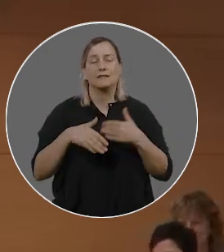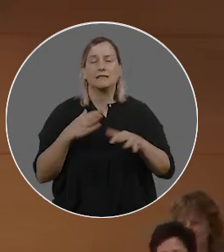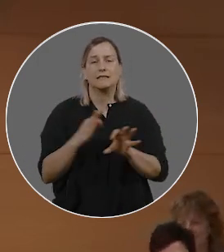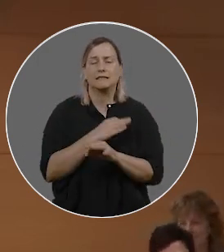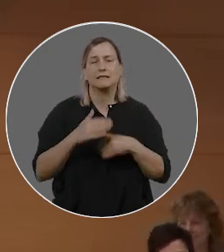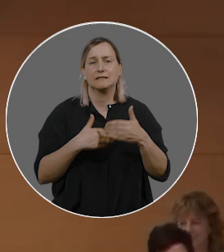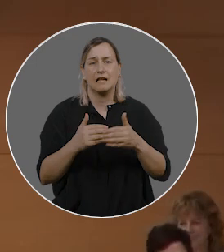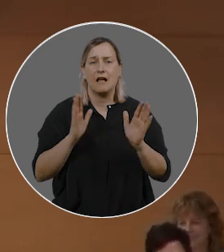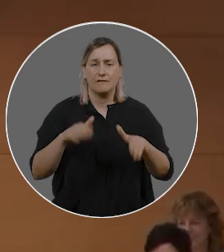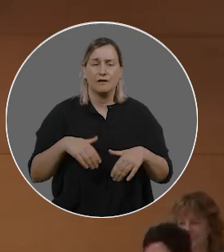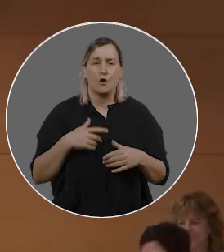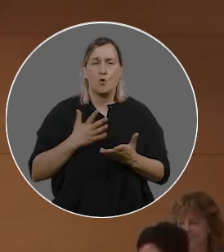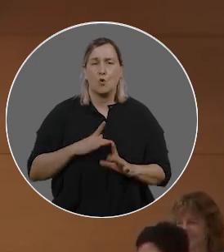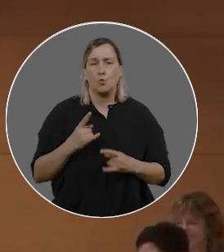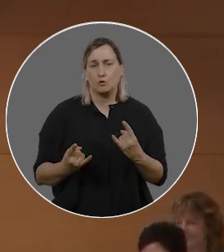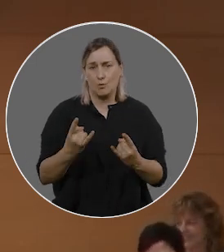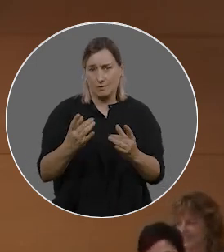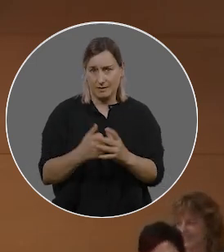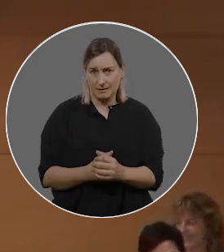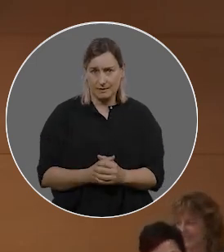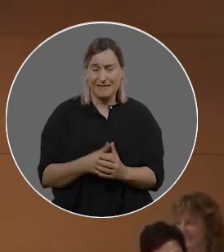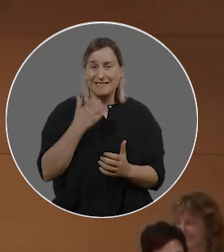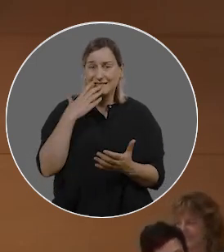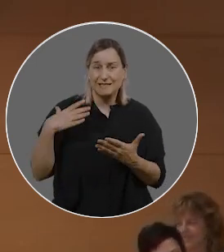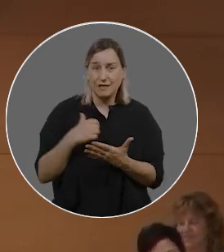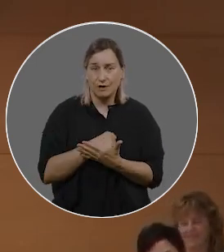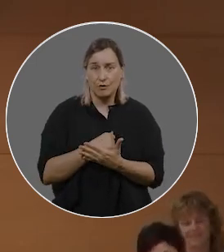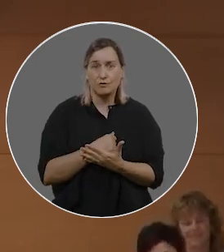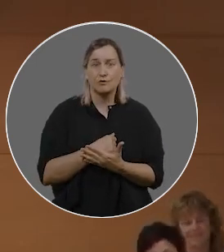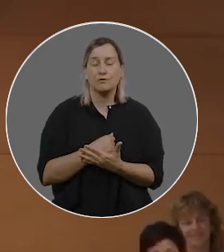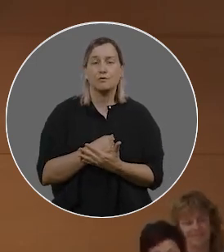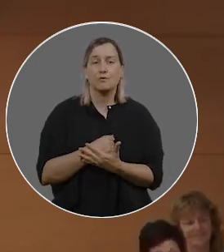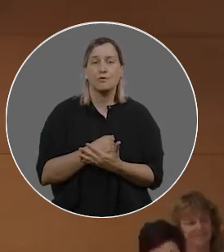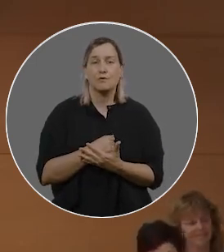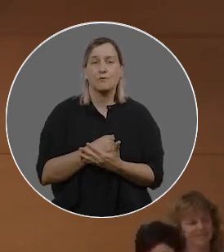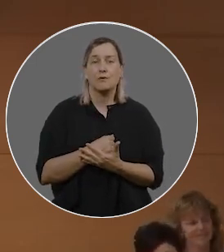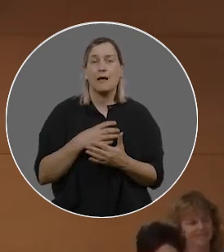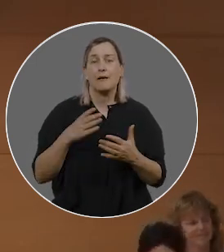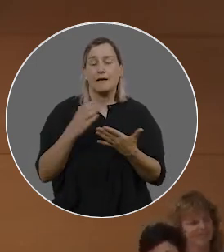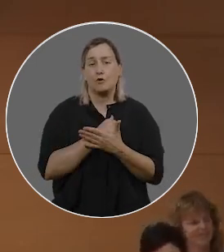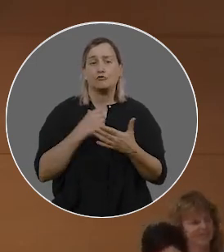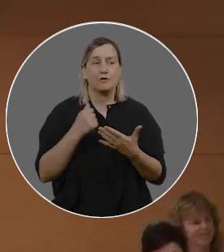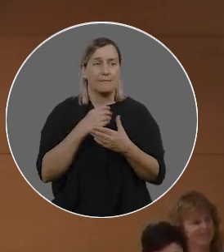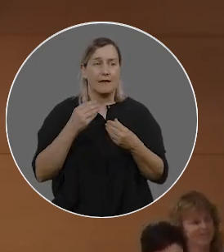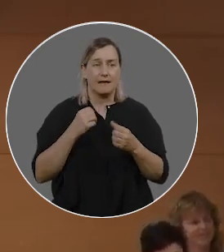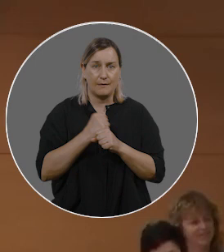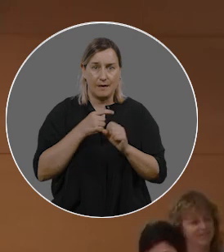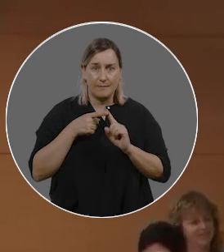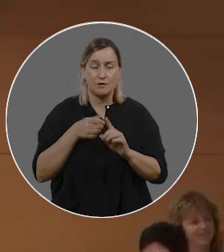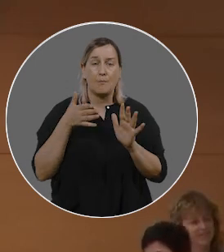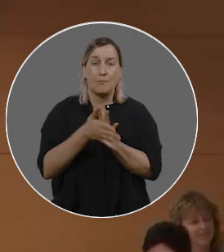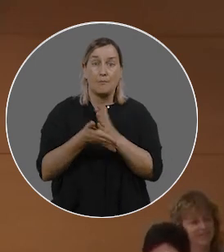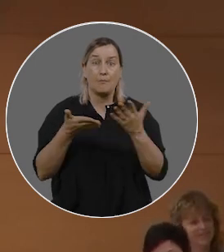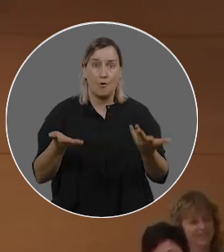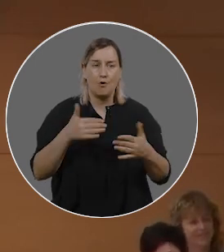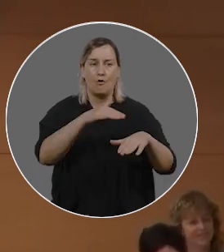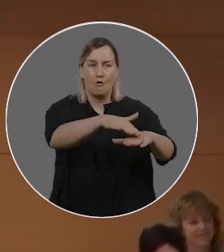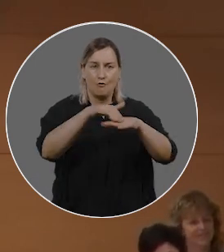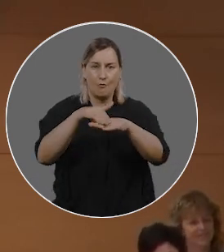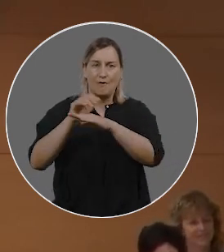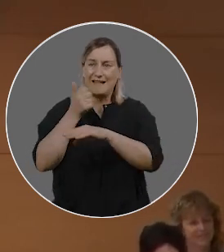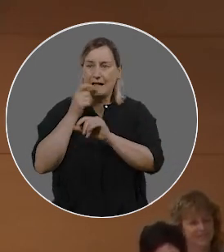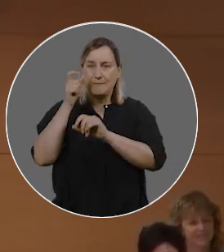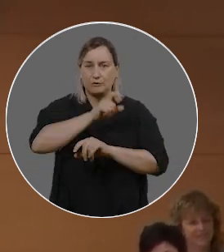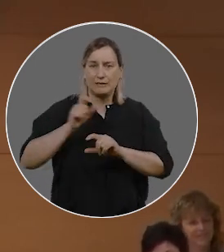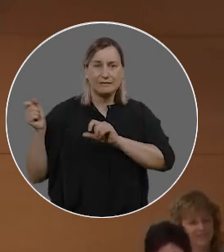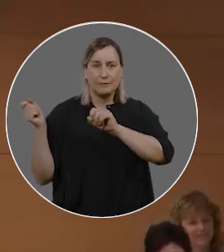unes conseqüències molt importants, no? I entre tots això és que hem d'estar tots. Per això també avui volíem